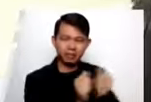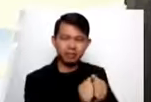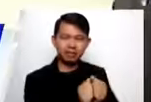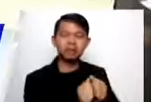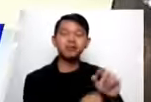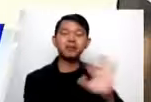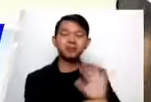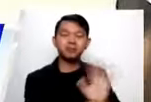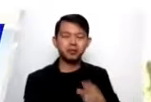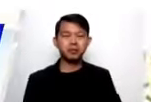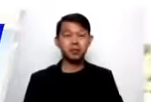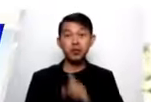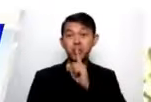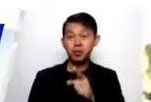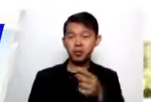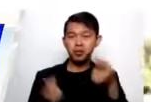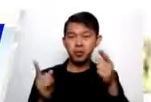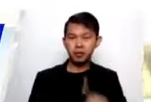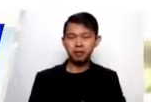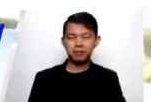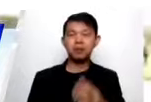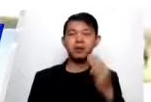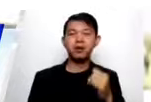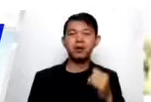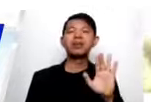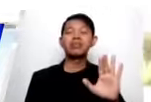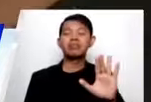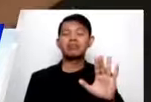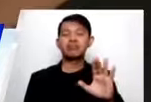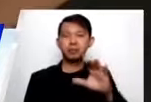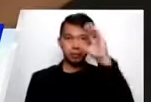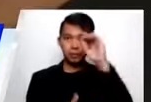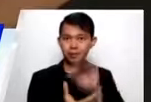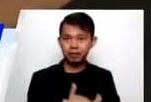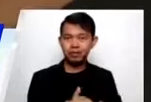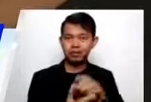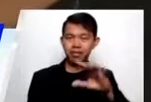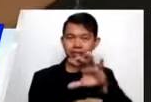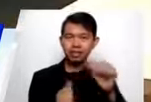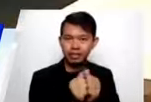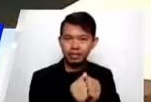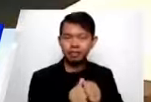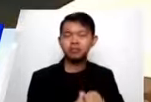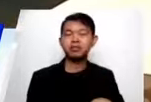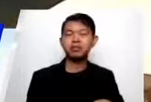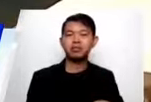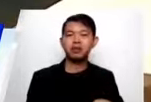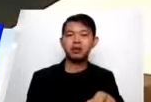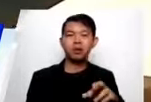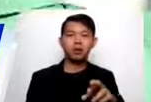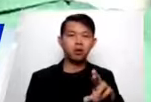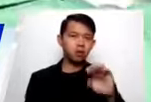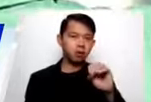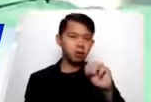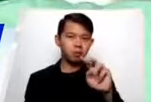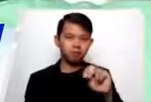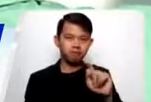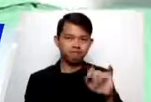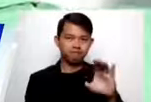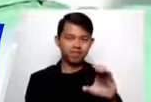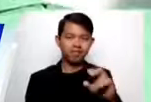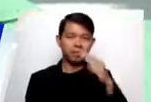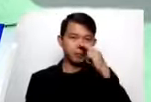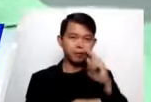Makakasama niya kasi ang Mister at Kapuso Drama King Dennis Trillo sa upcoming romantic comedy film na Everything About My Wife, ang